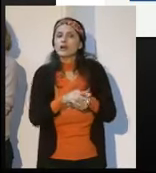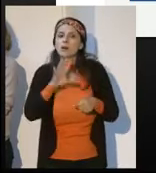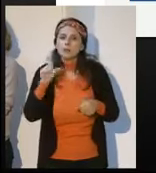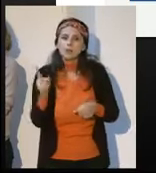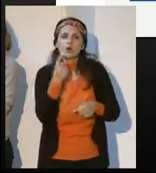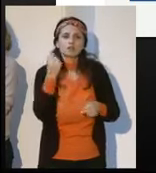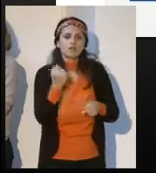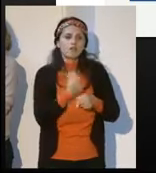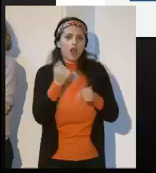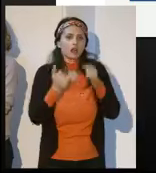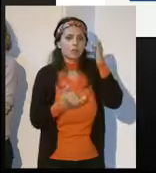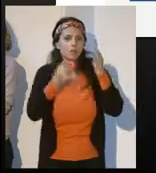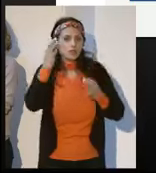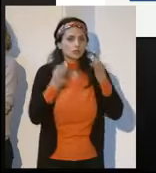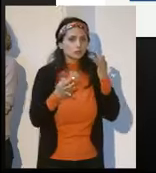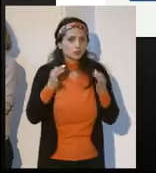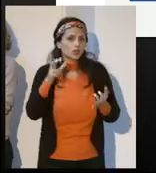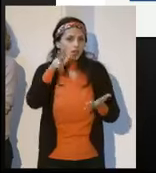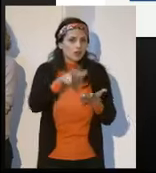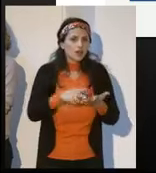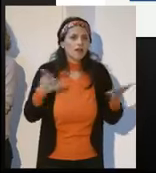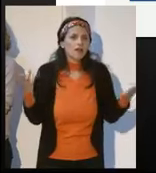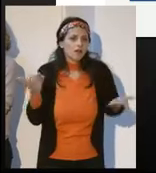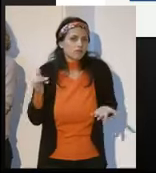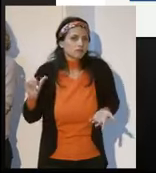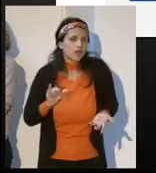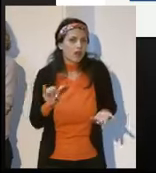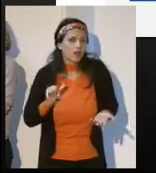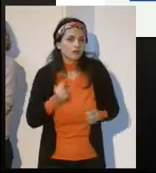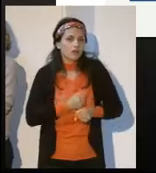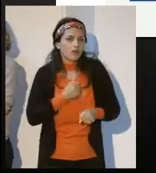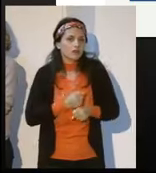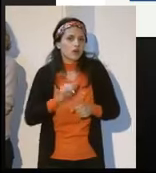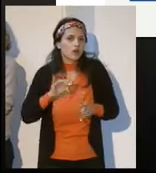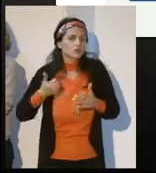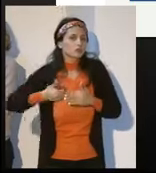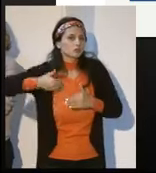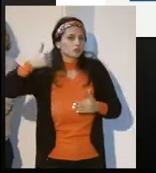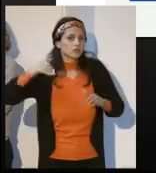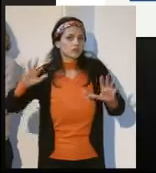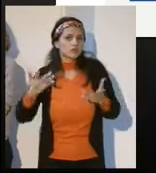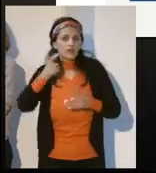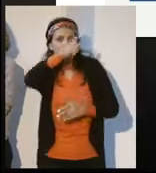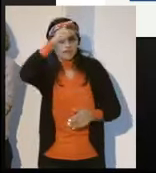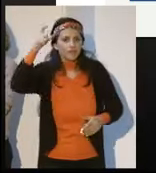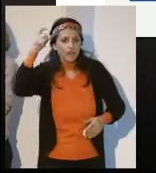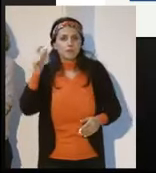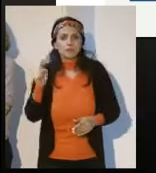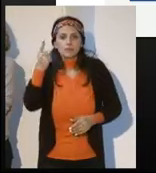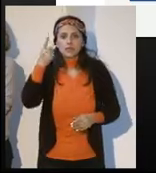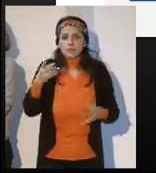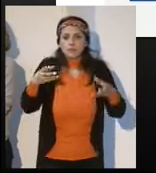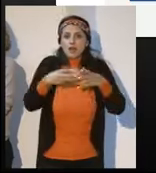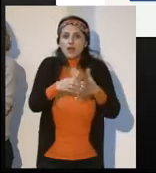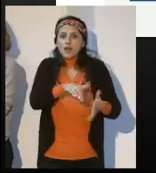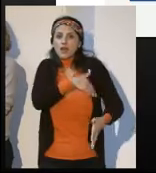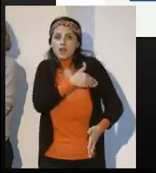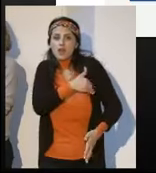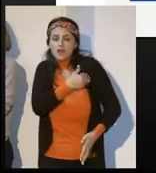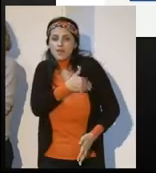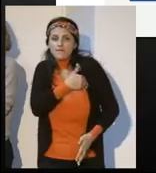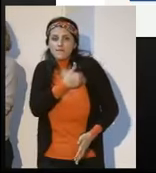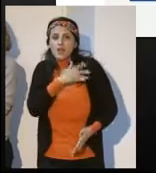care sa manifestat Inca din sesiunea din vară am avut prima generatie de elevi care au accesat